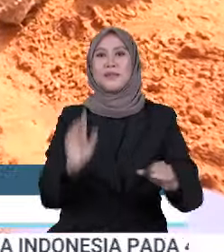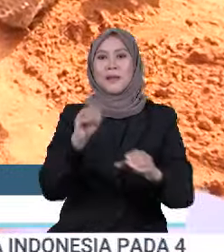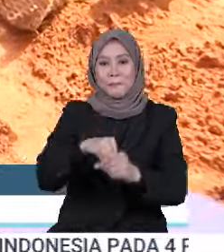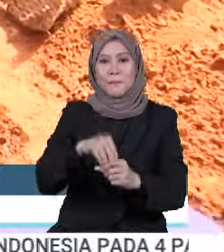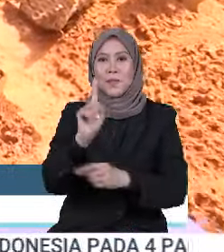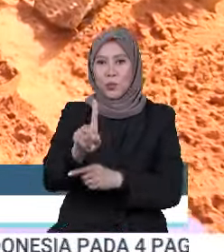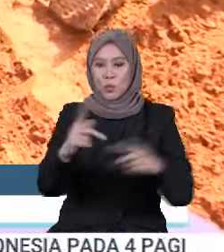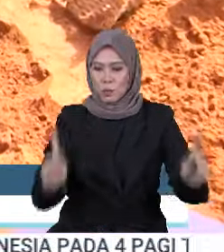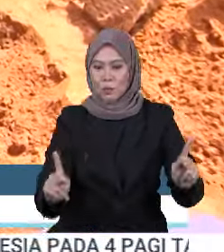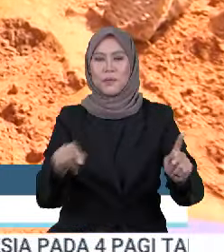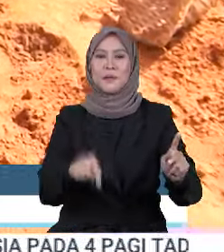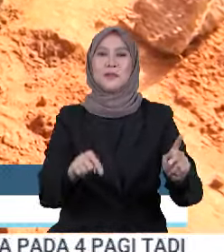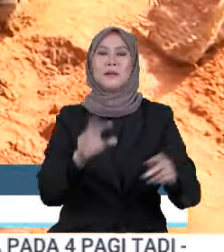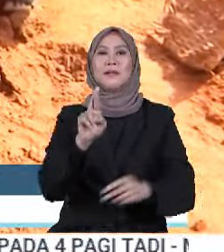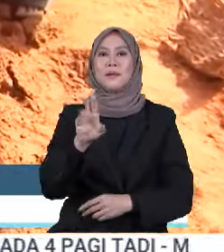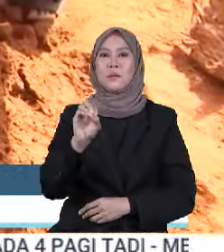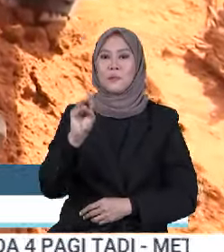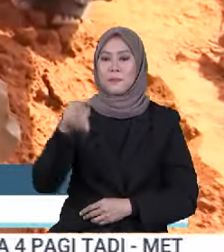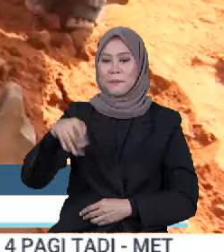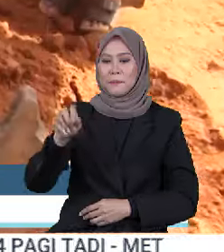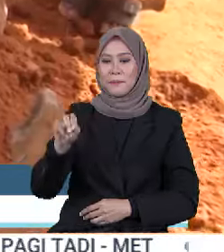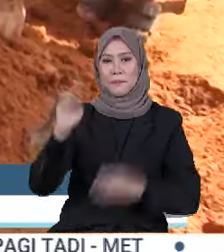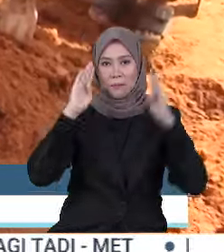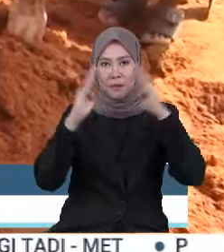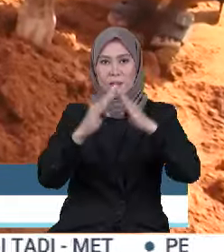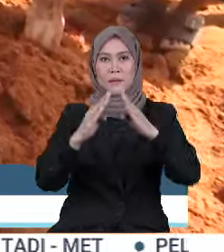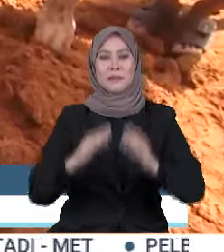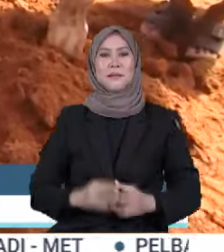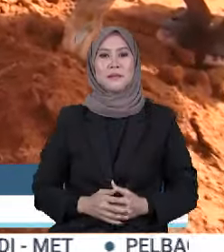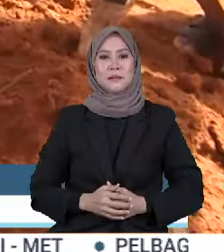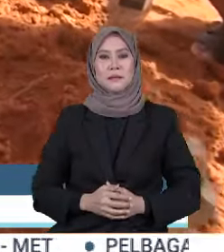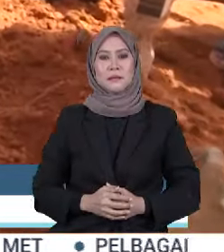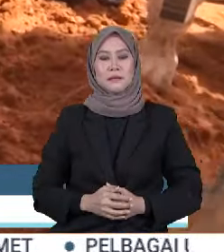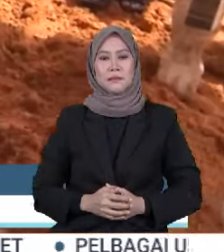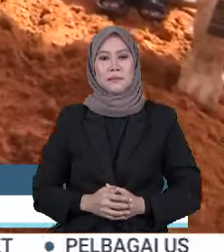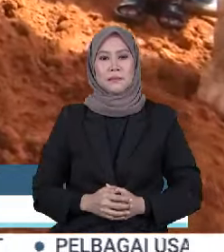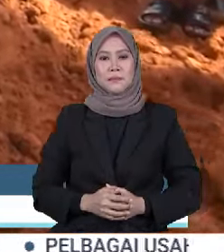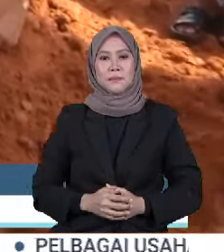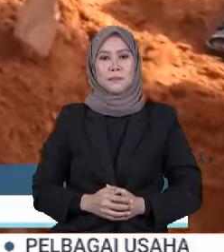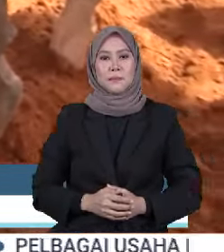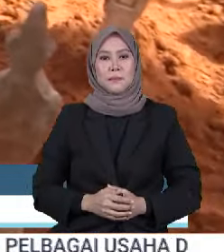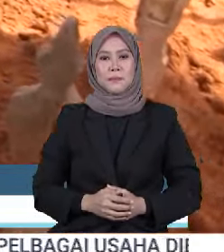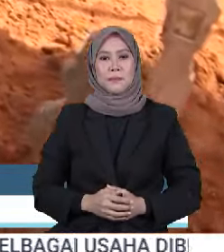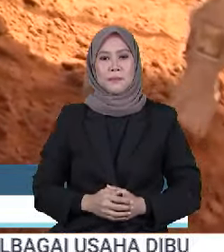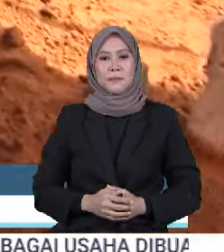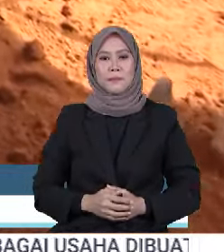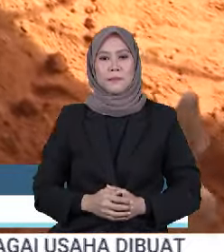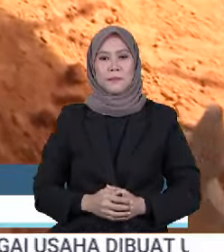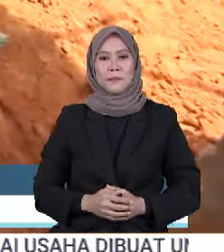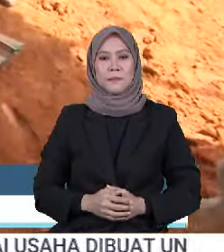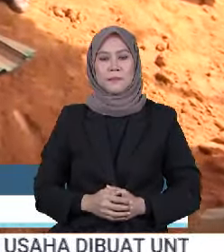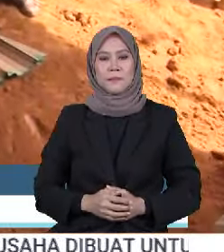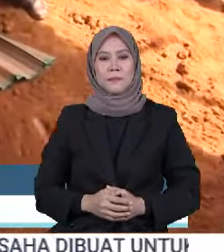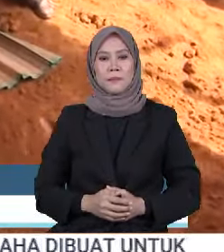lahat di Felda Keratong 1, Rompin, Pahang. Nur Nadia Natasha binti Abu Bakar dan